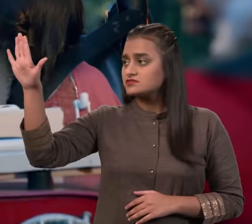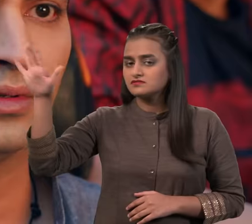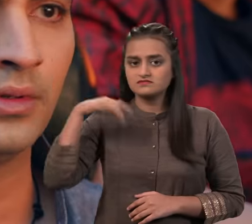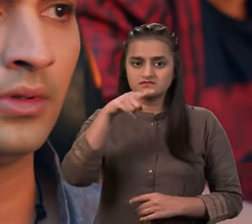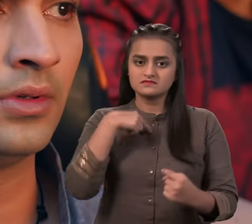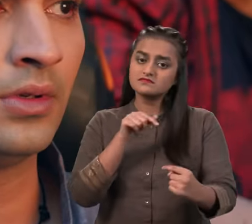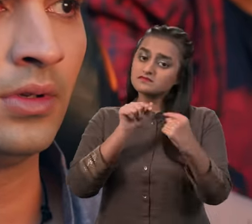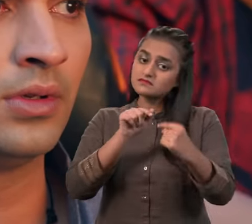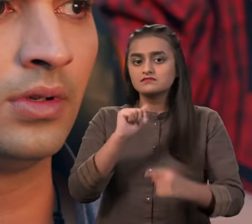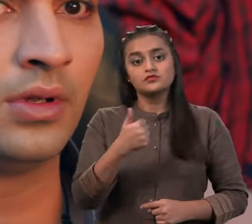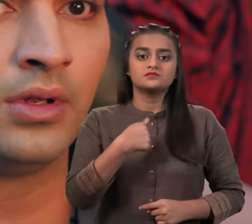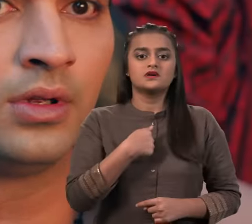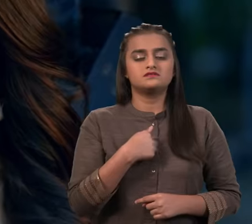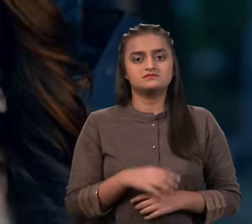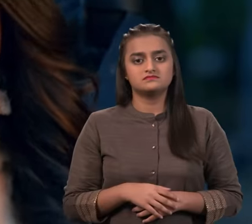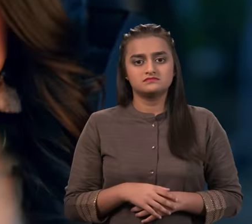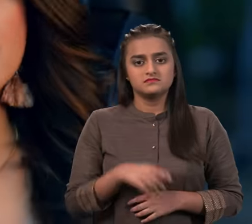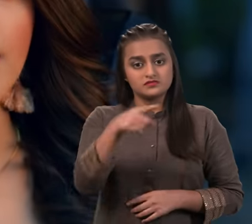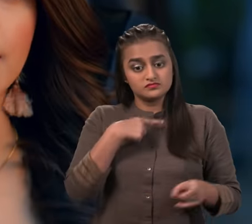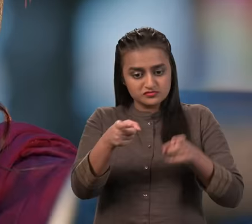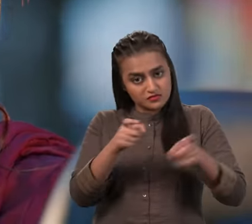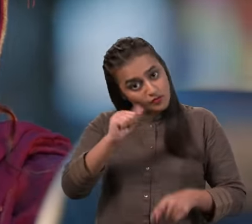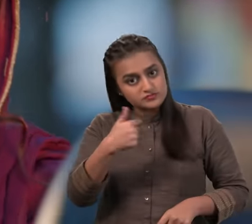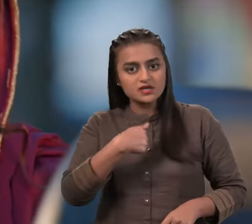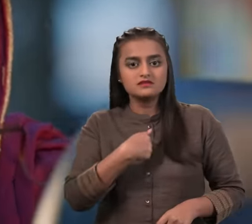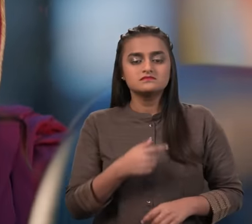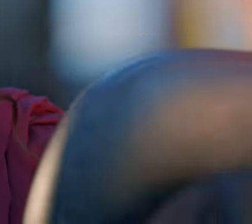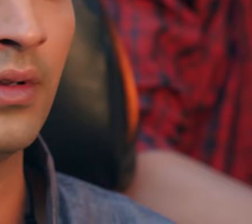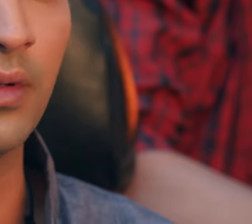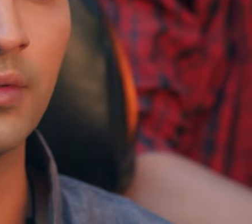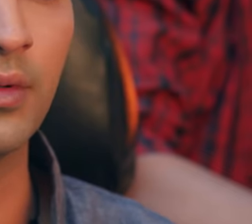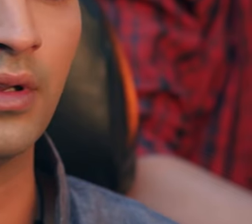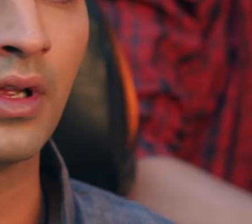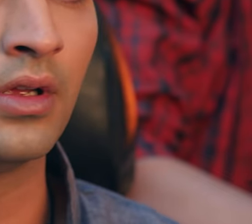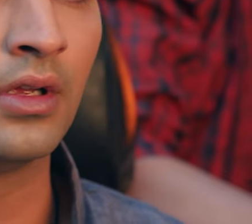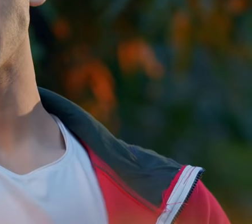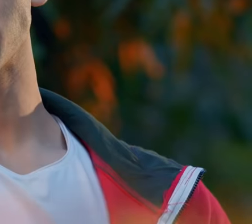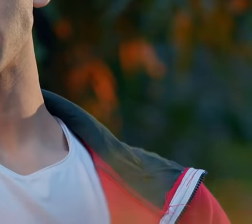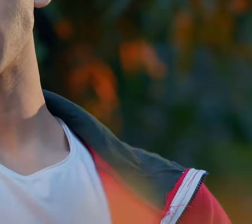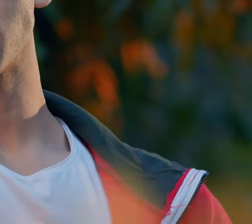जी इसके लिए तुम नहीं काफी हो, इसे मैं संभालती हूँ।